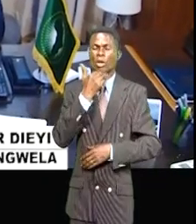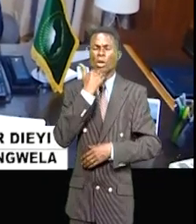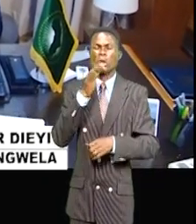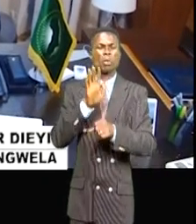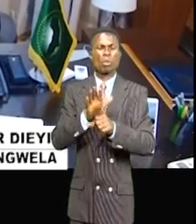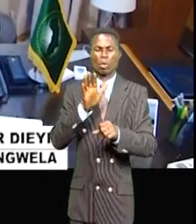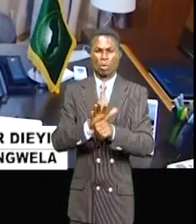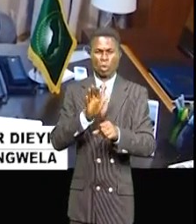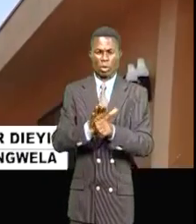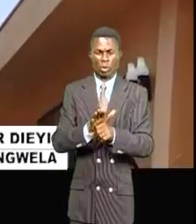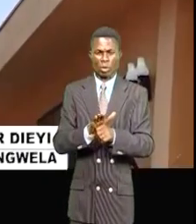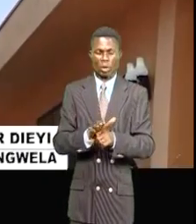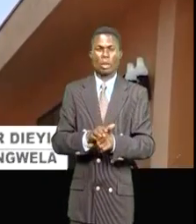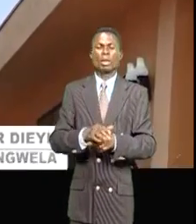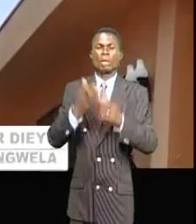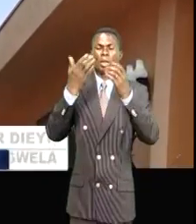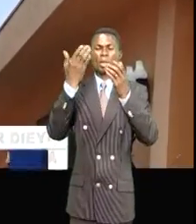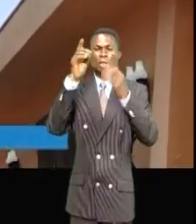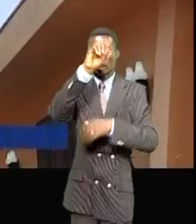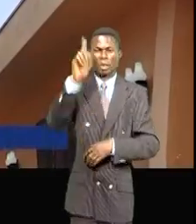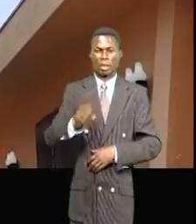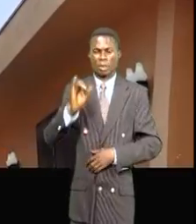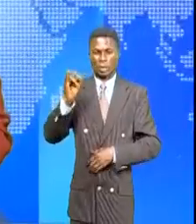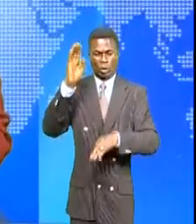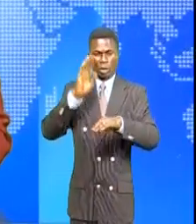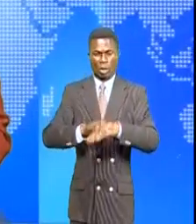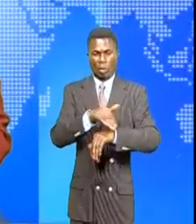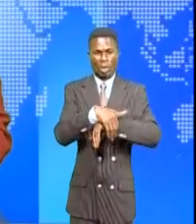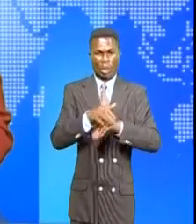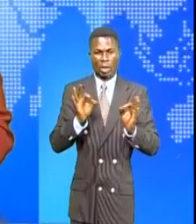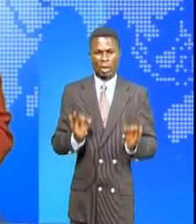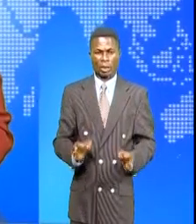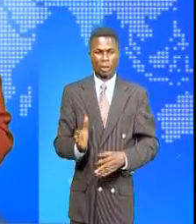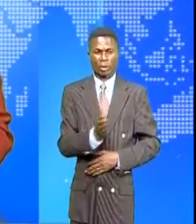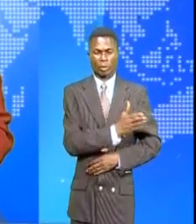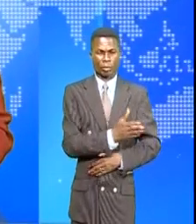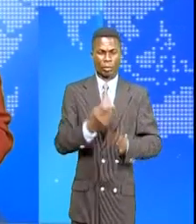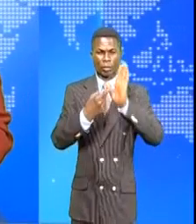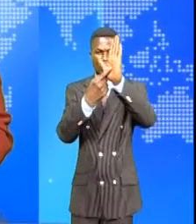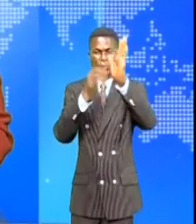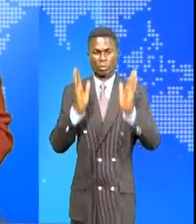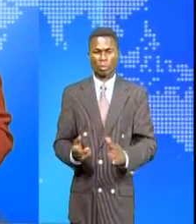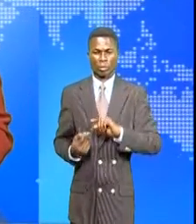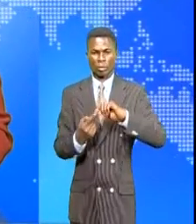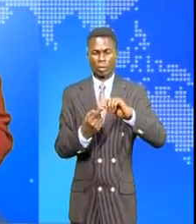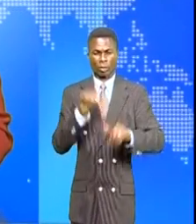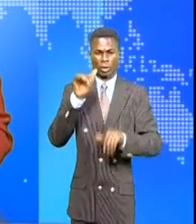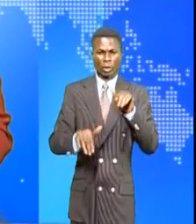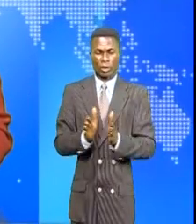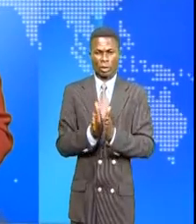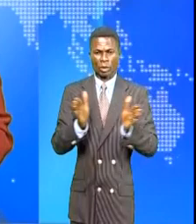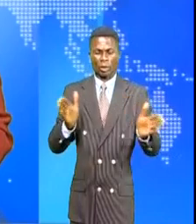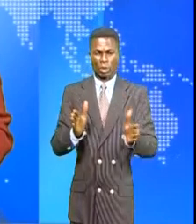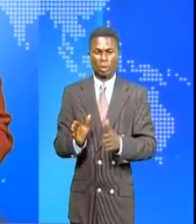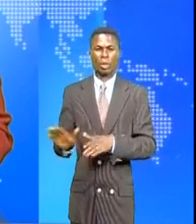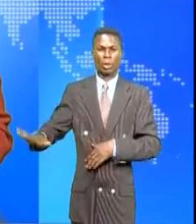milliardaire, philanthrope zimbabwéen basé à Londres. La représentante spéciale du secrétaire général de